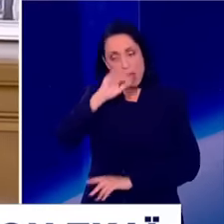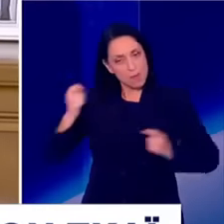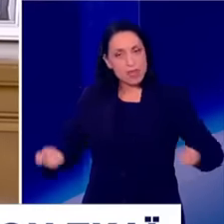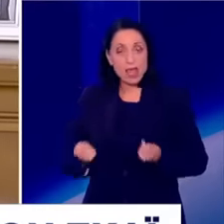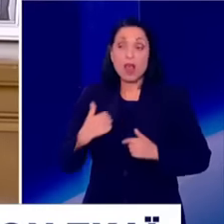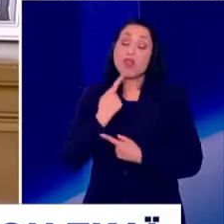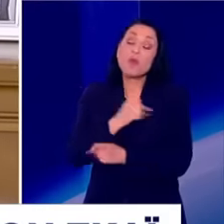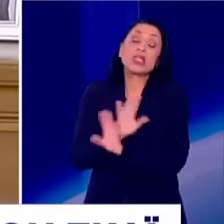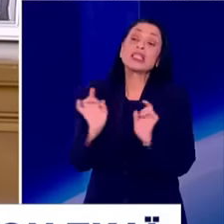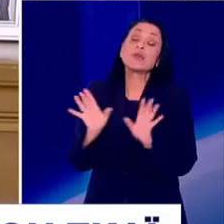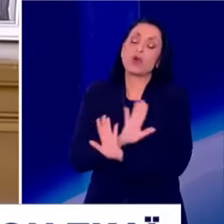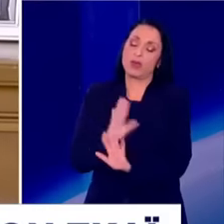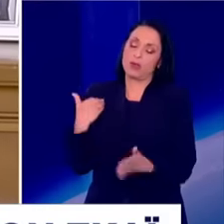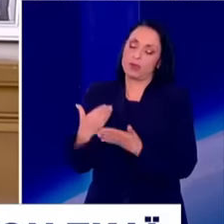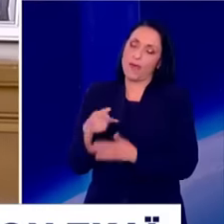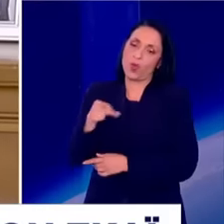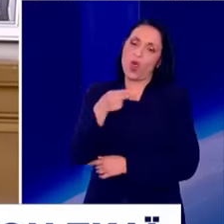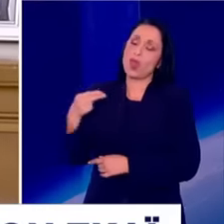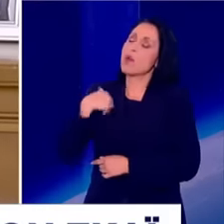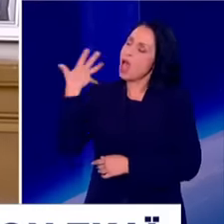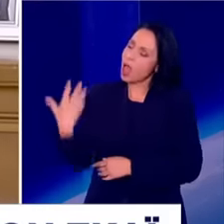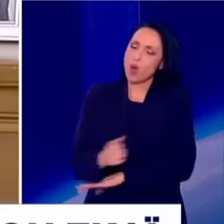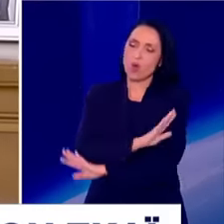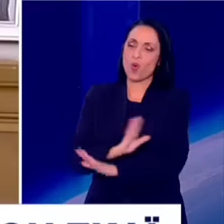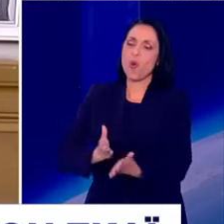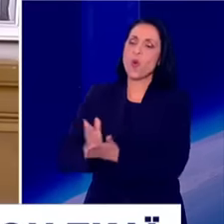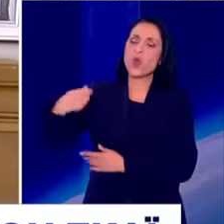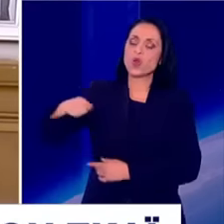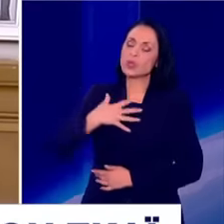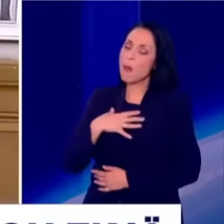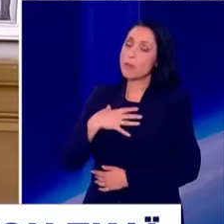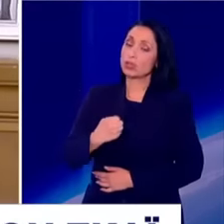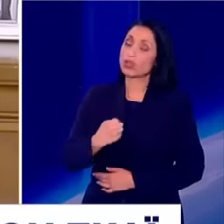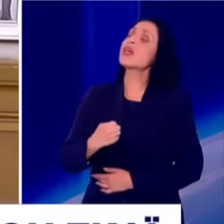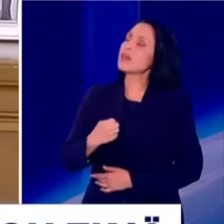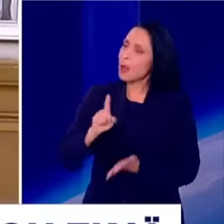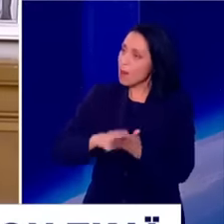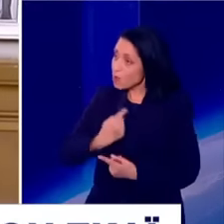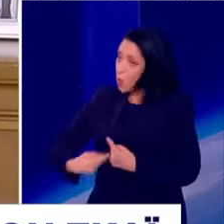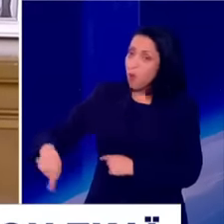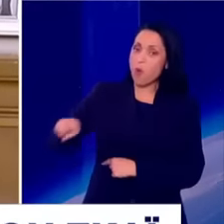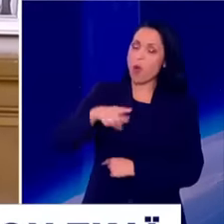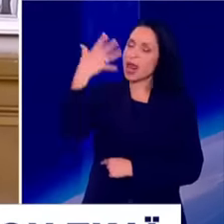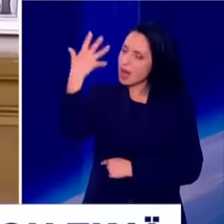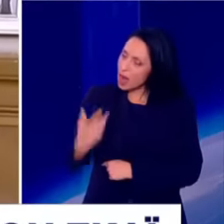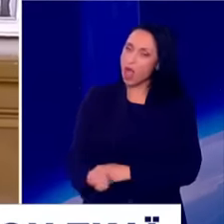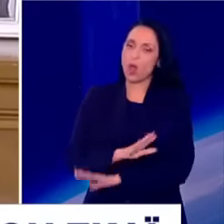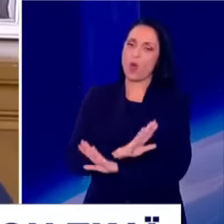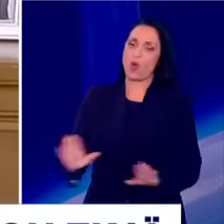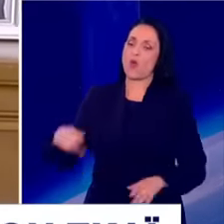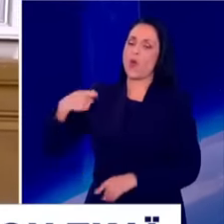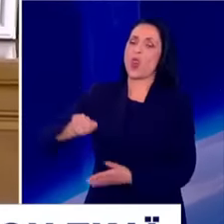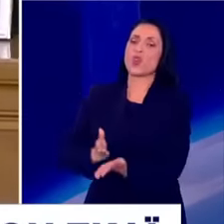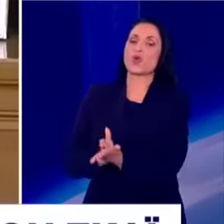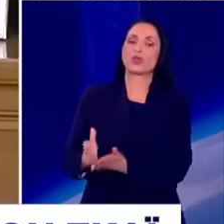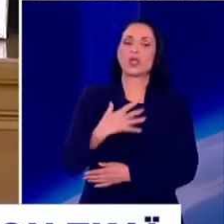δεν μπορώ να πω τίποτα άλλο και δεν θα πω τίποτα άλλο για το θέμα αυτό, γιατί έχω εμπιστοσύνη στη δικαιοσύνη. Και καλό είναι όλοι να έχουν εμπιστοσύνη στη δικαιοσύνη. Για αυτά για τα οποία μπορώ να μιλήσω είναι για